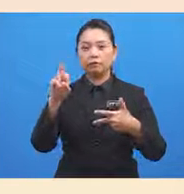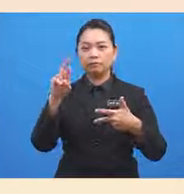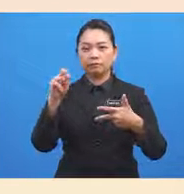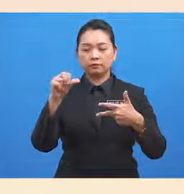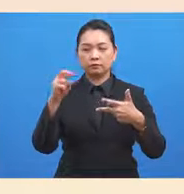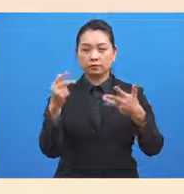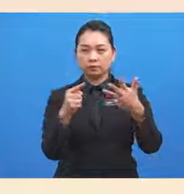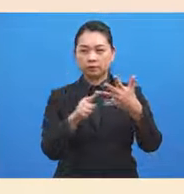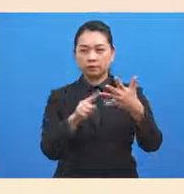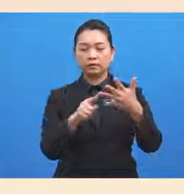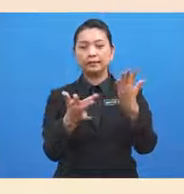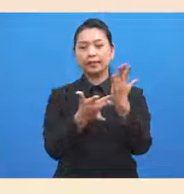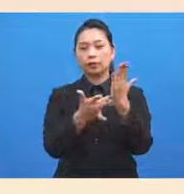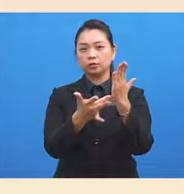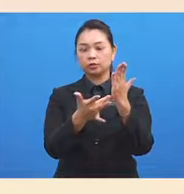faktor teknologi.